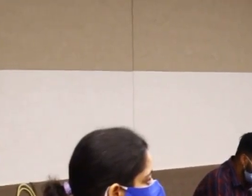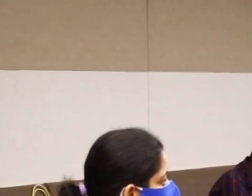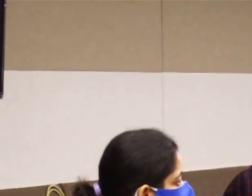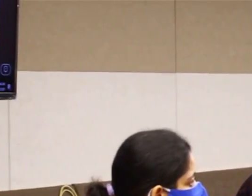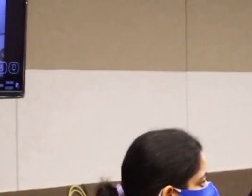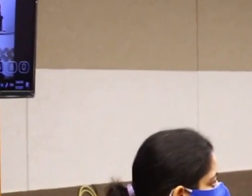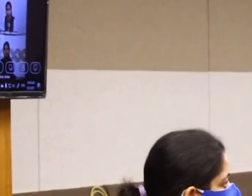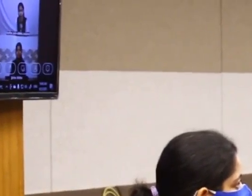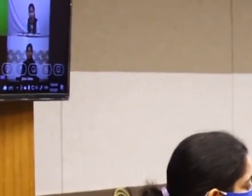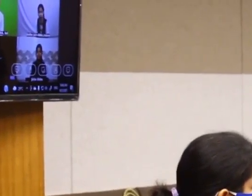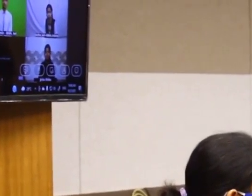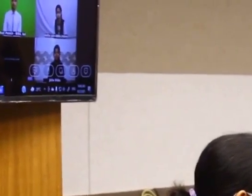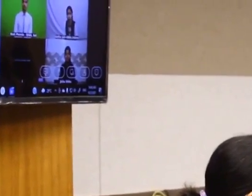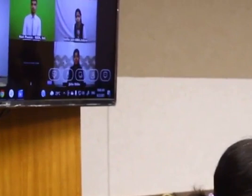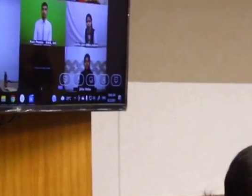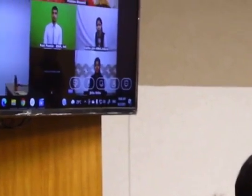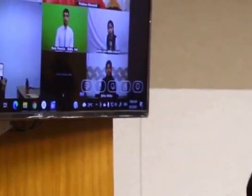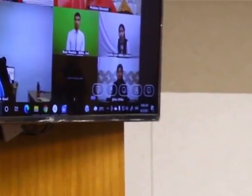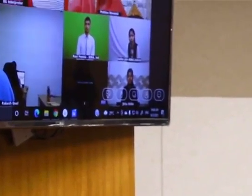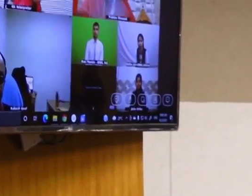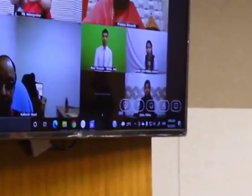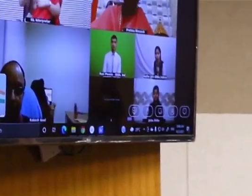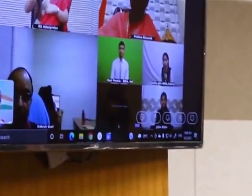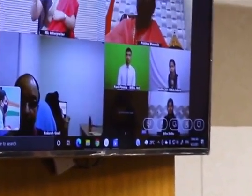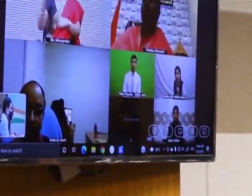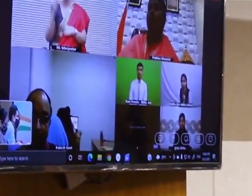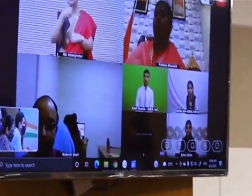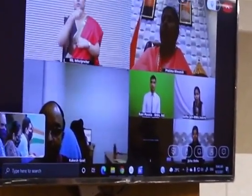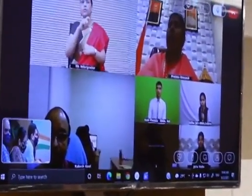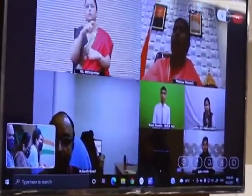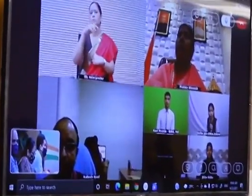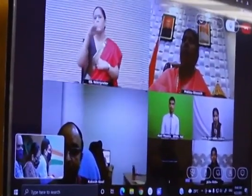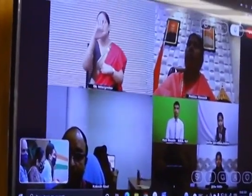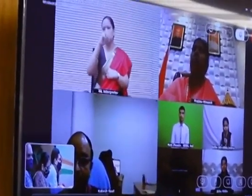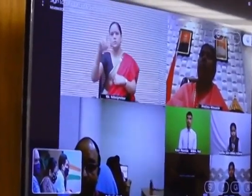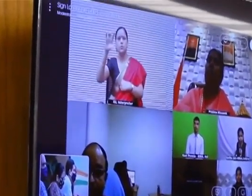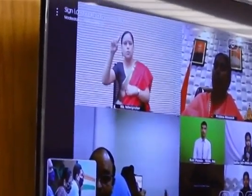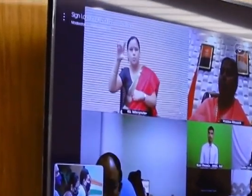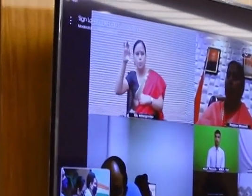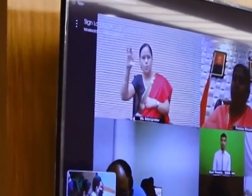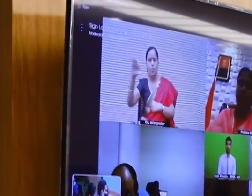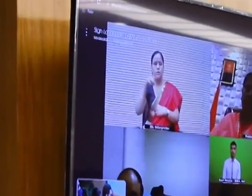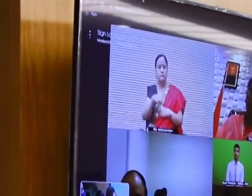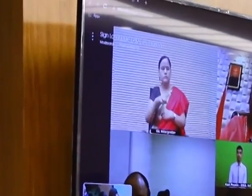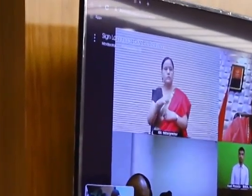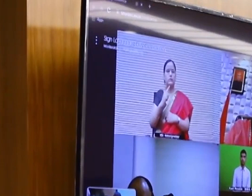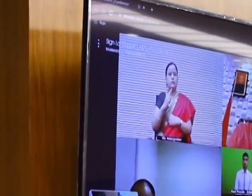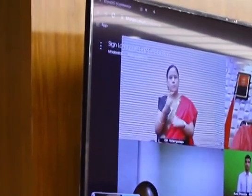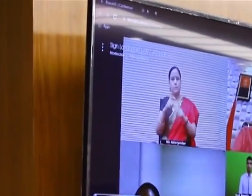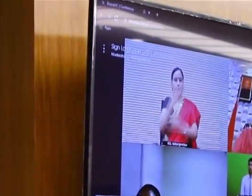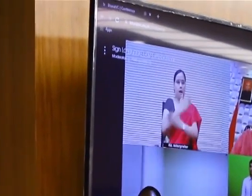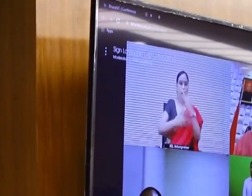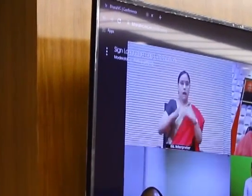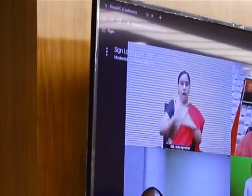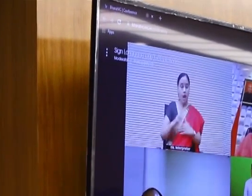लाख श्रवण बाधित व्यक्ति 5 से 19 वर्ष के आयु वर्ग के थे। जिन बच्चों में गंभीर से अति गंभीर